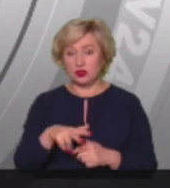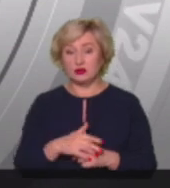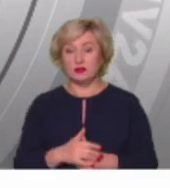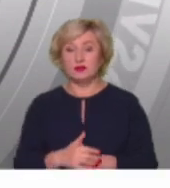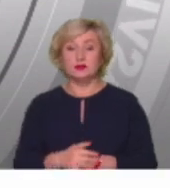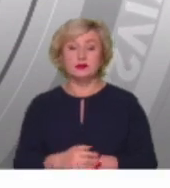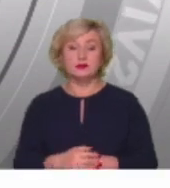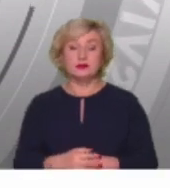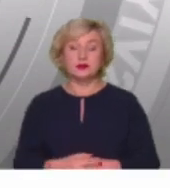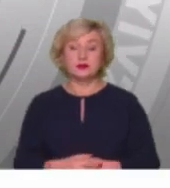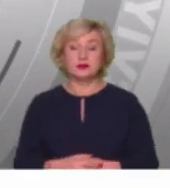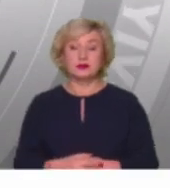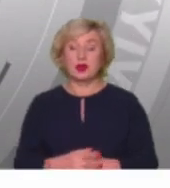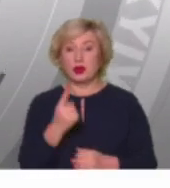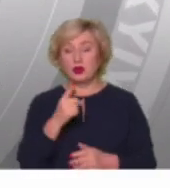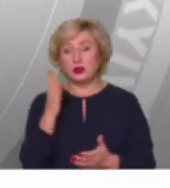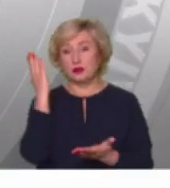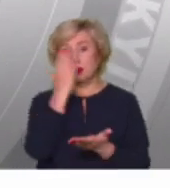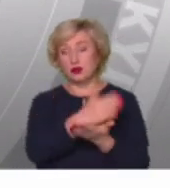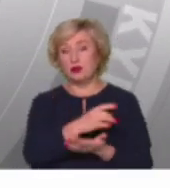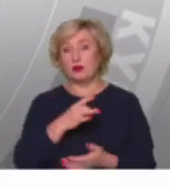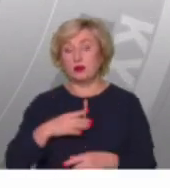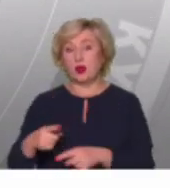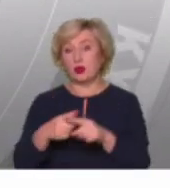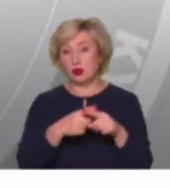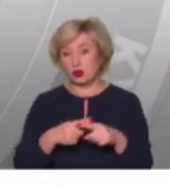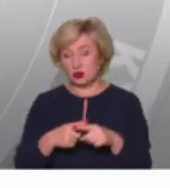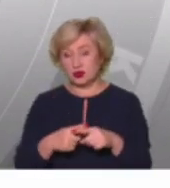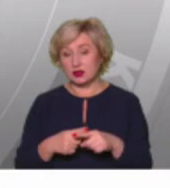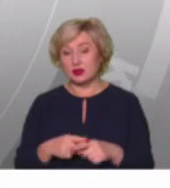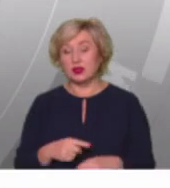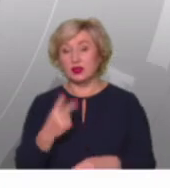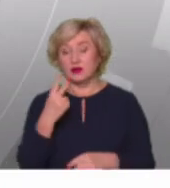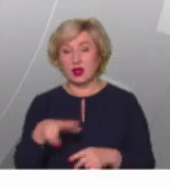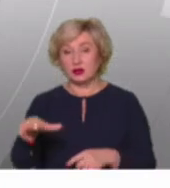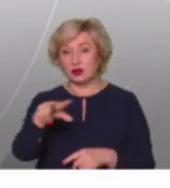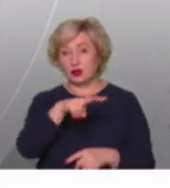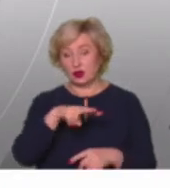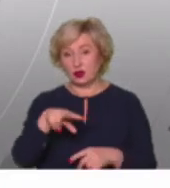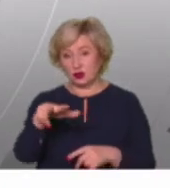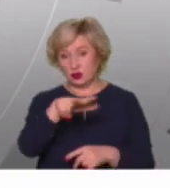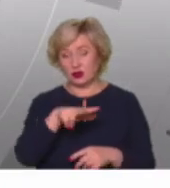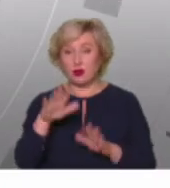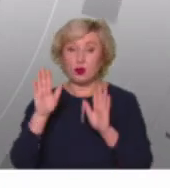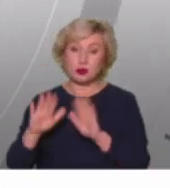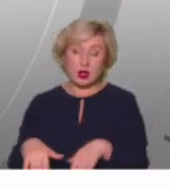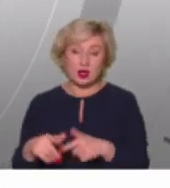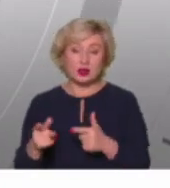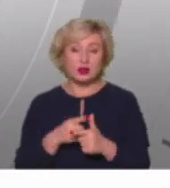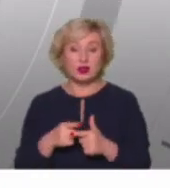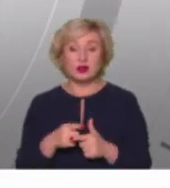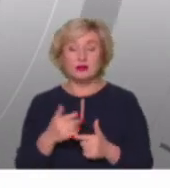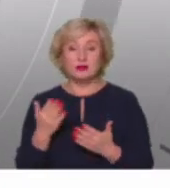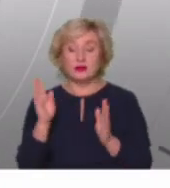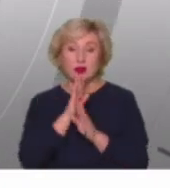чи во один один безпілотник полетів на територію Білорусі тобто два дрони вони або впали або ну тут їх доля